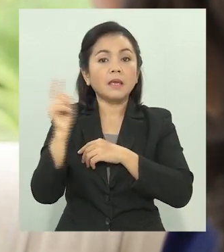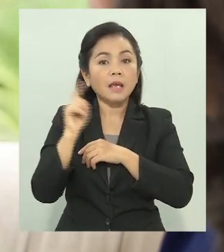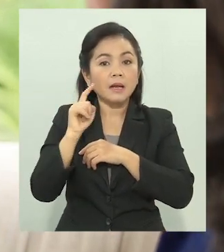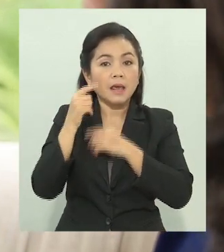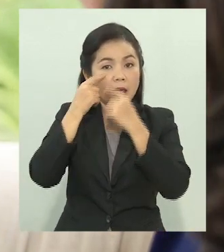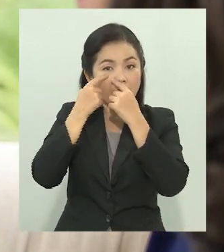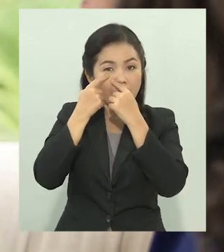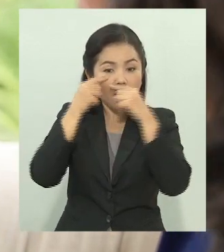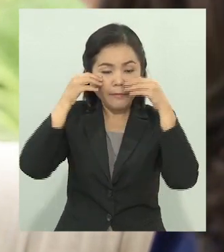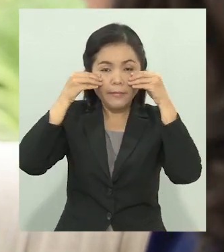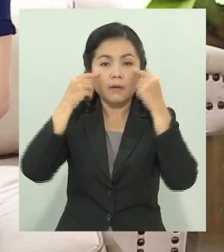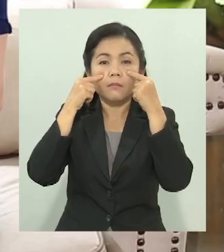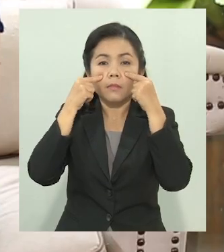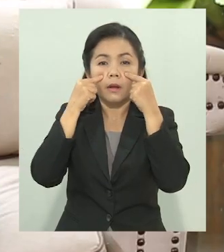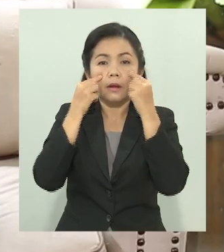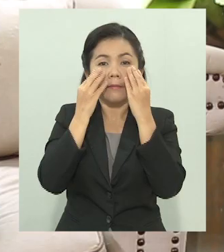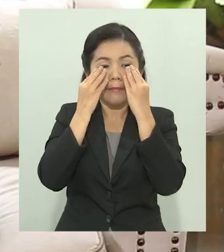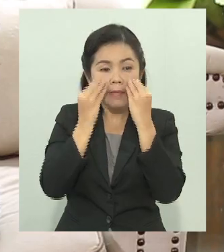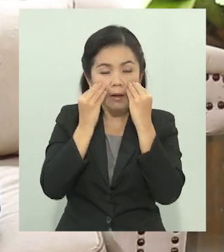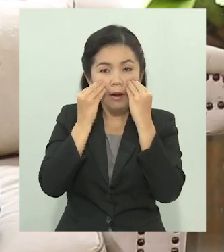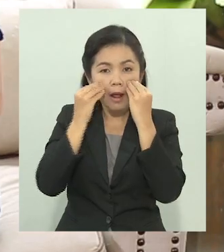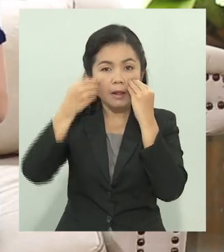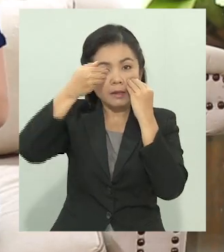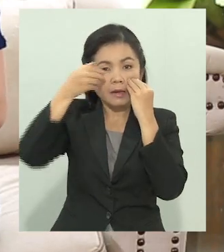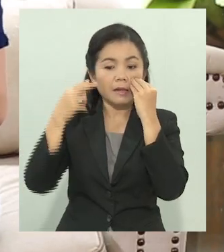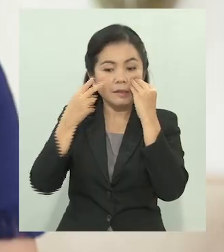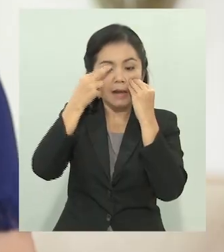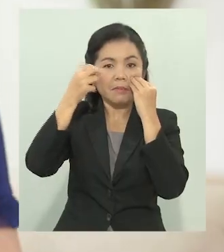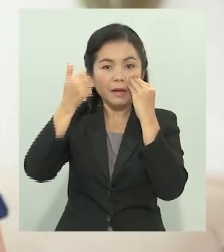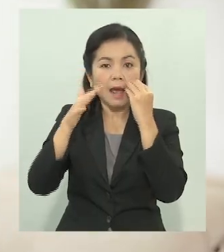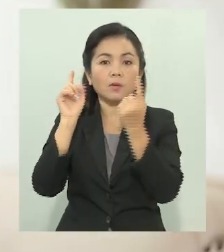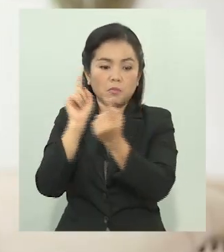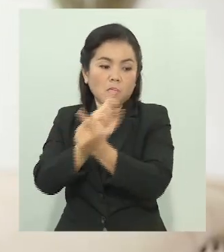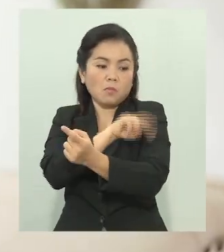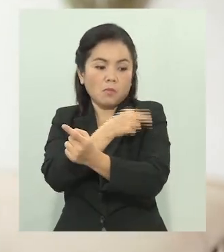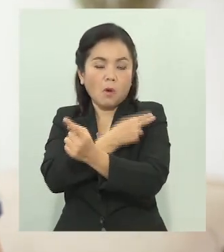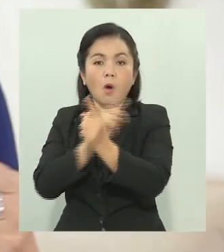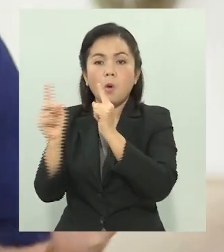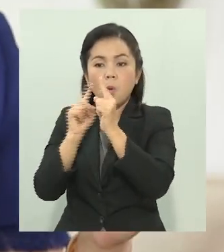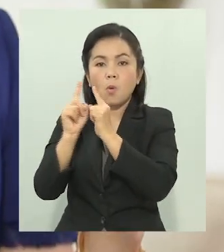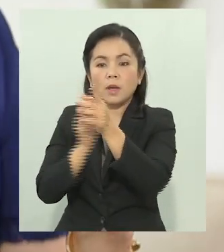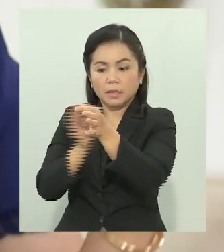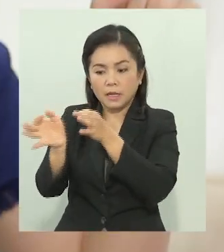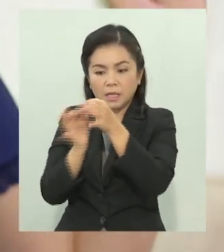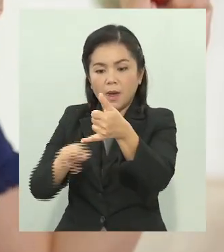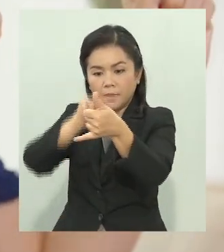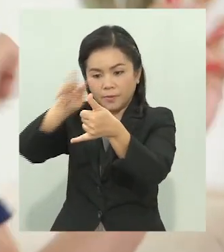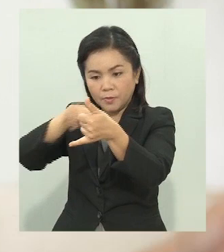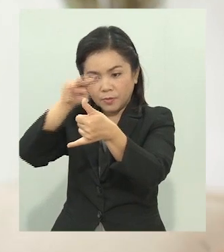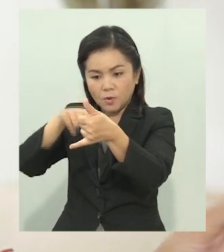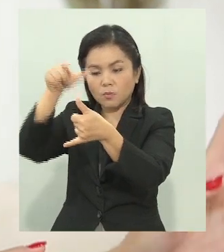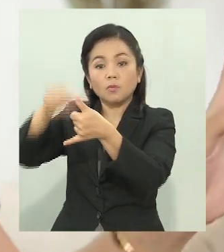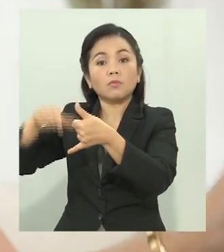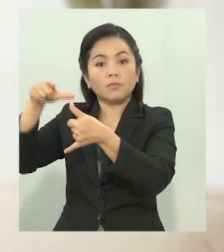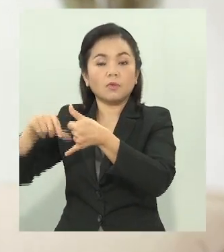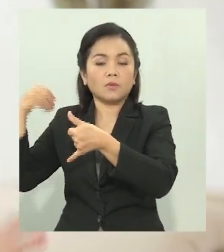อกหย่อนและเกินด้วย ค่ะอันนี้ก็ต้องไปปรึกษาคุณหมอเป็นรายๆไปทีนี้คุณหมอเคยเจอปัญหาของคนที่ไป